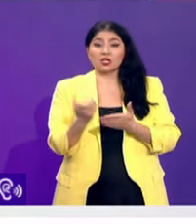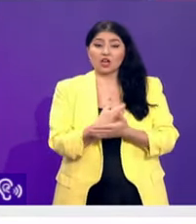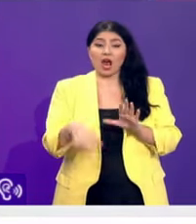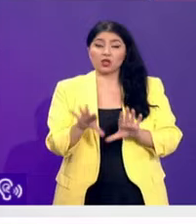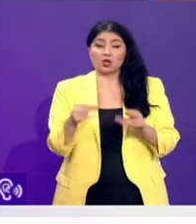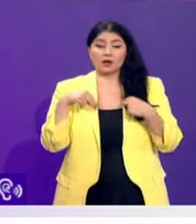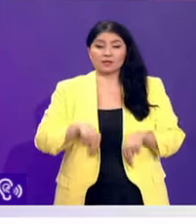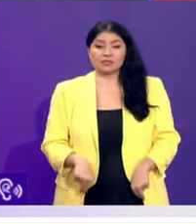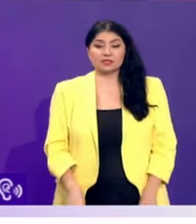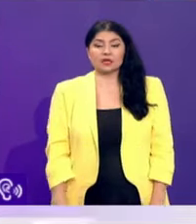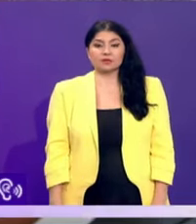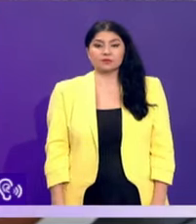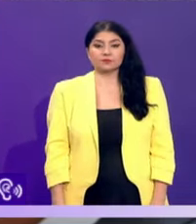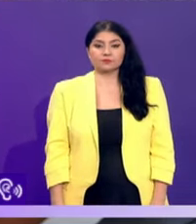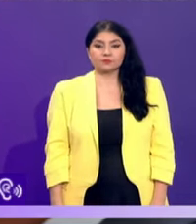alegerile prezidențiale.